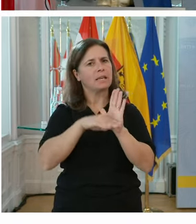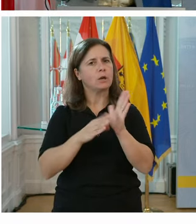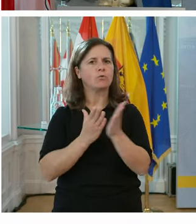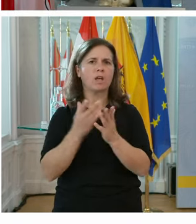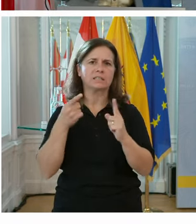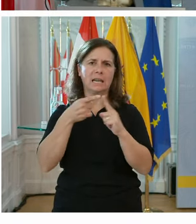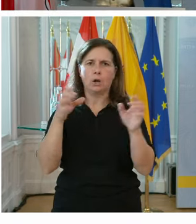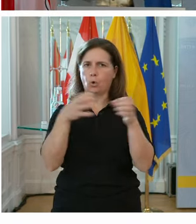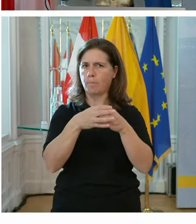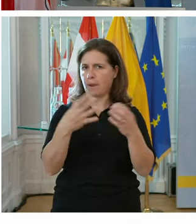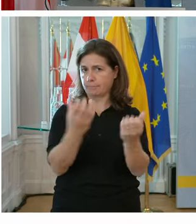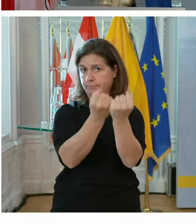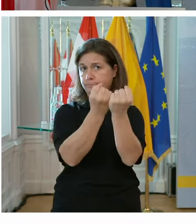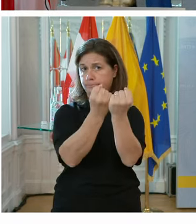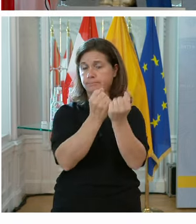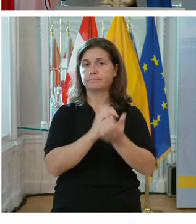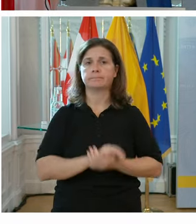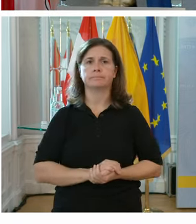Zielgruppe schaffen.